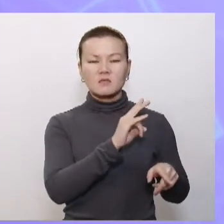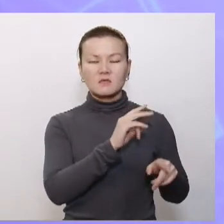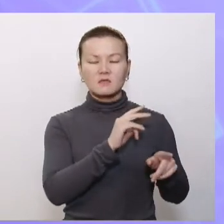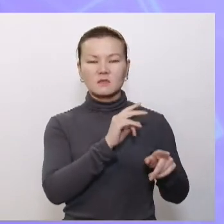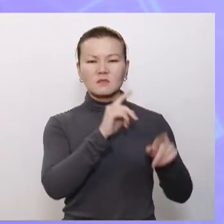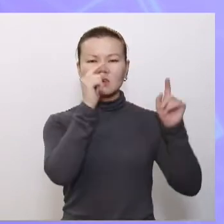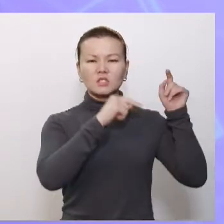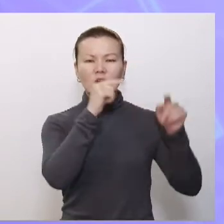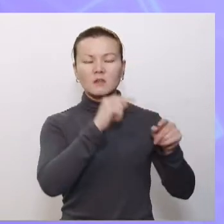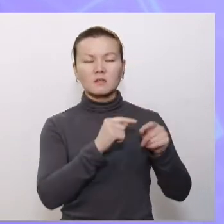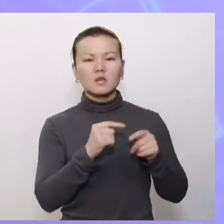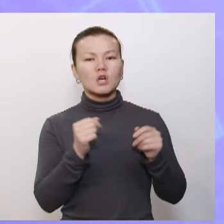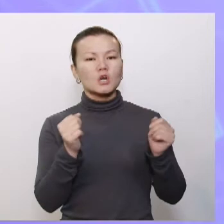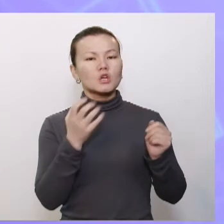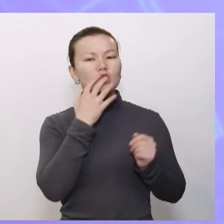жылуу.